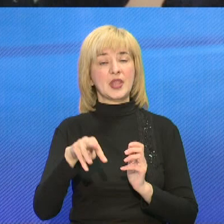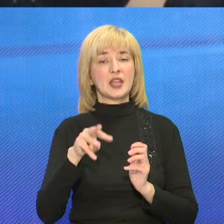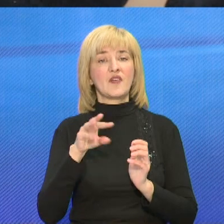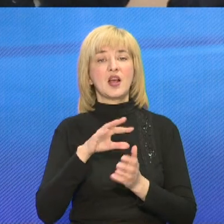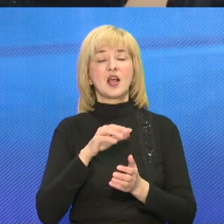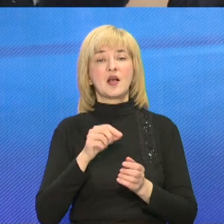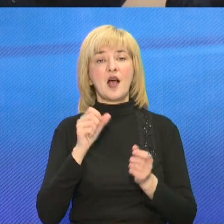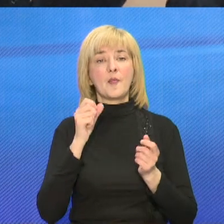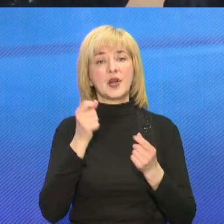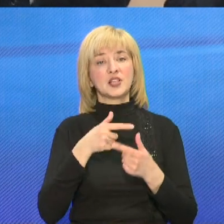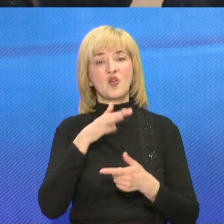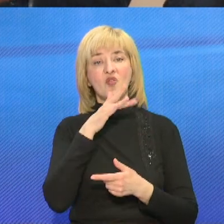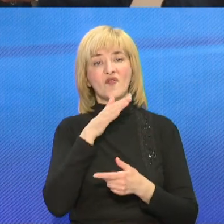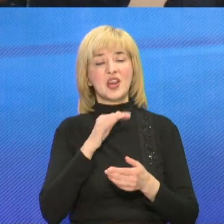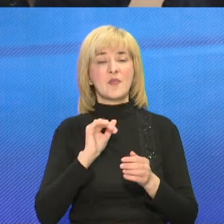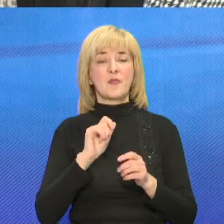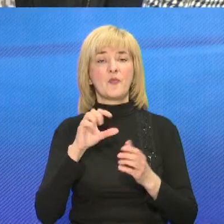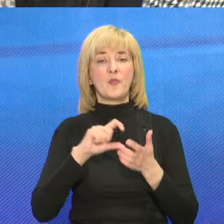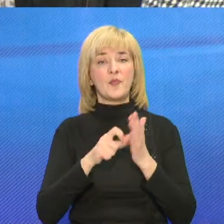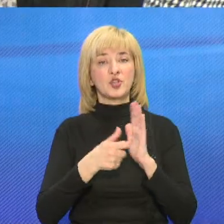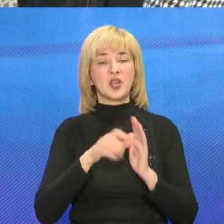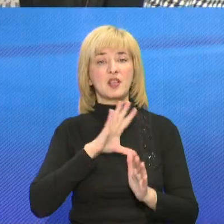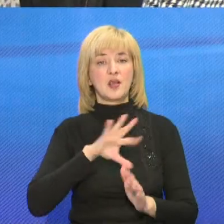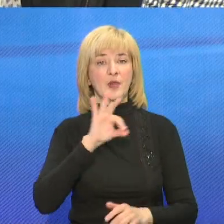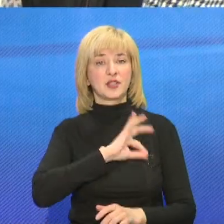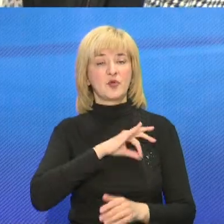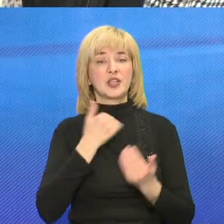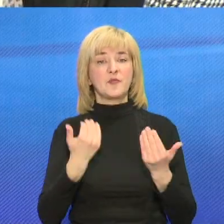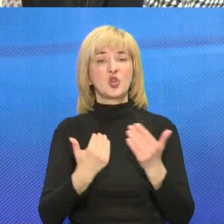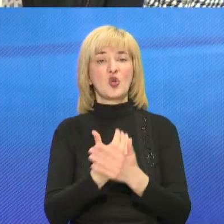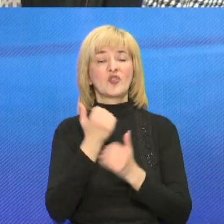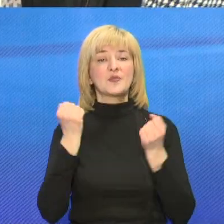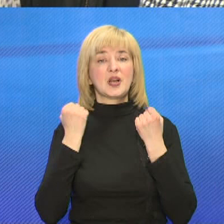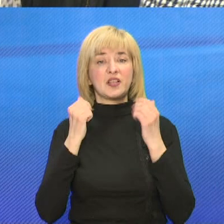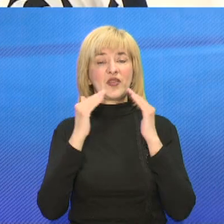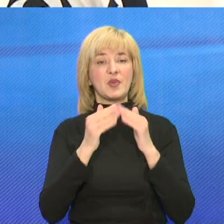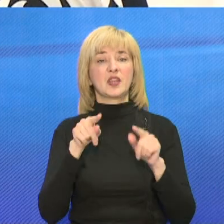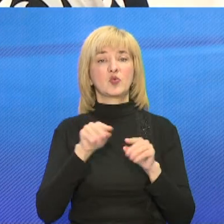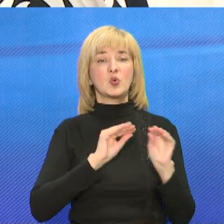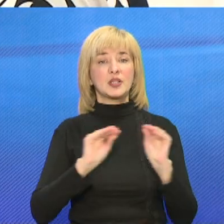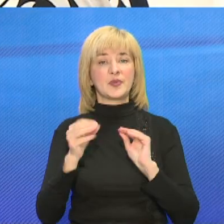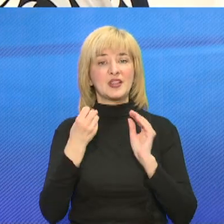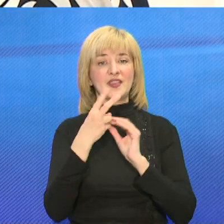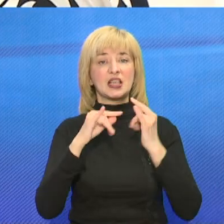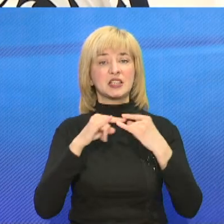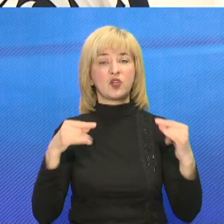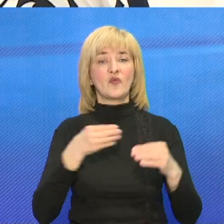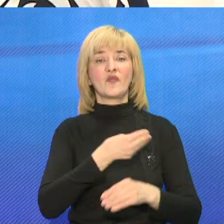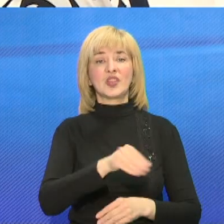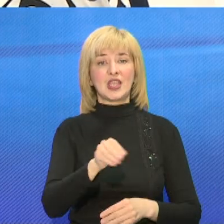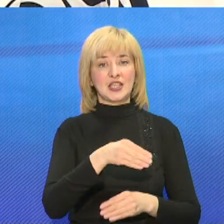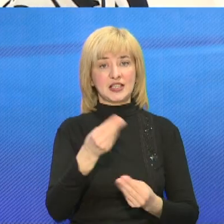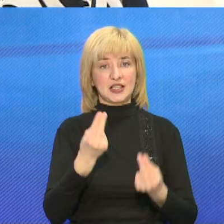помешкание не выкористовывалось, а теперь это новый спортивный объект. Тут разместились 12 столов для гульни у настольный теннис.